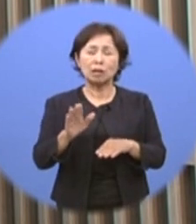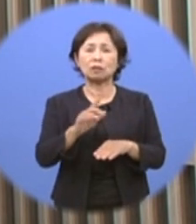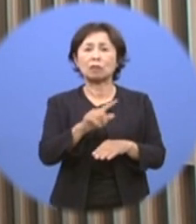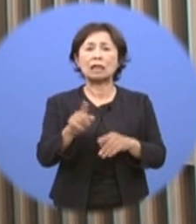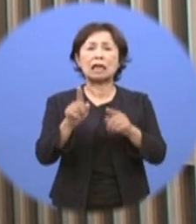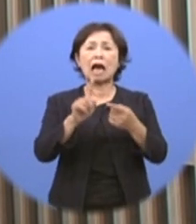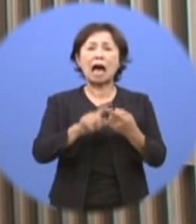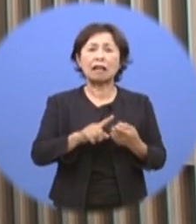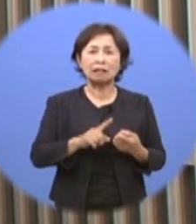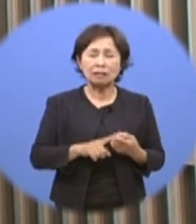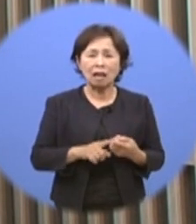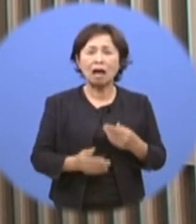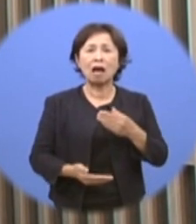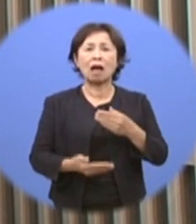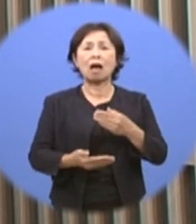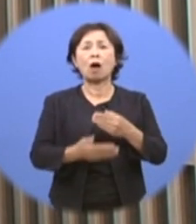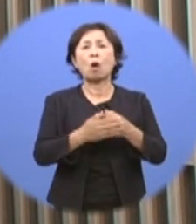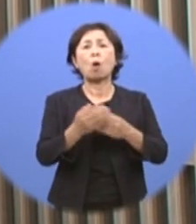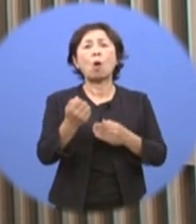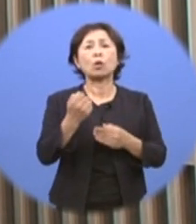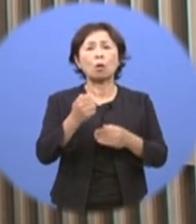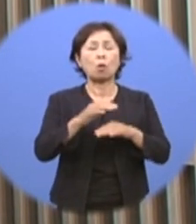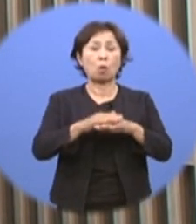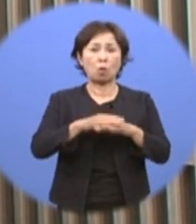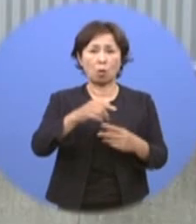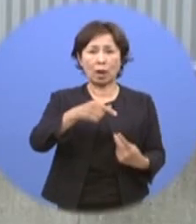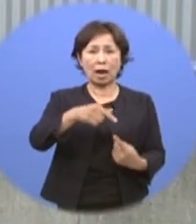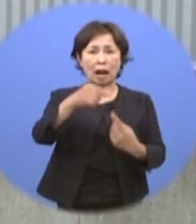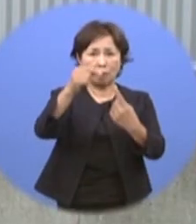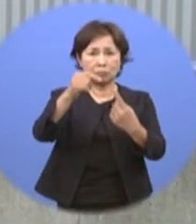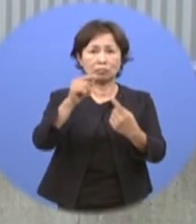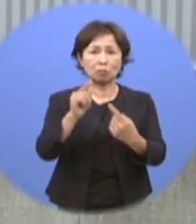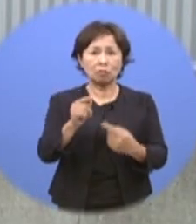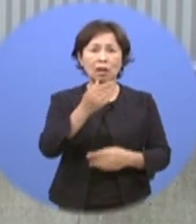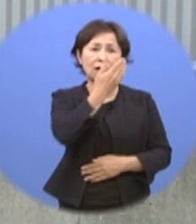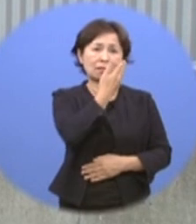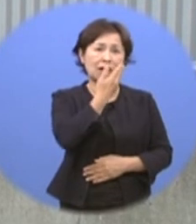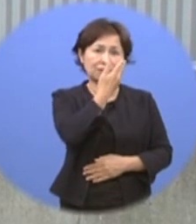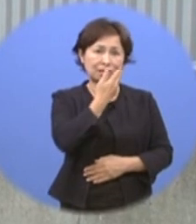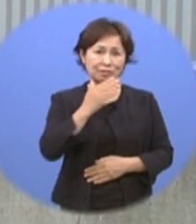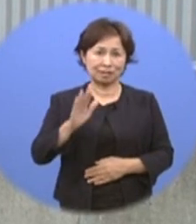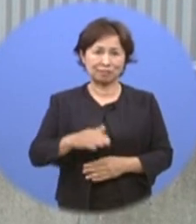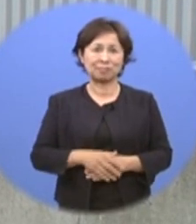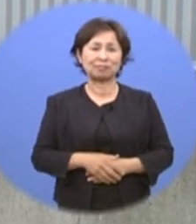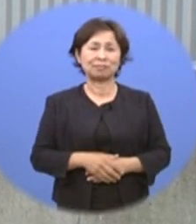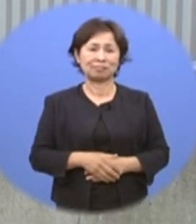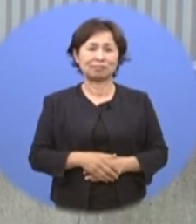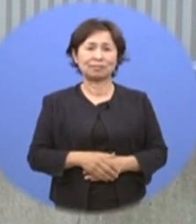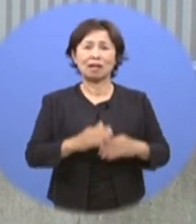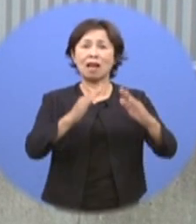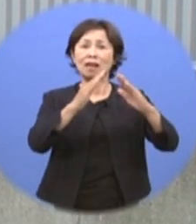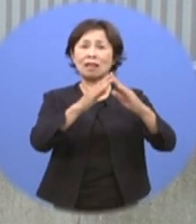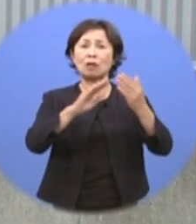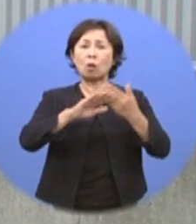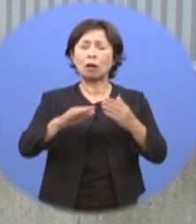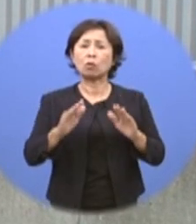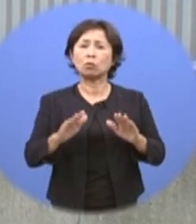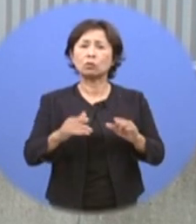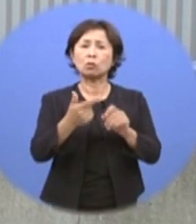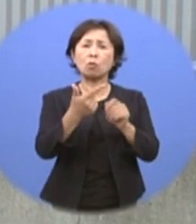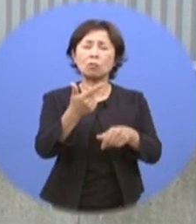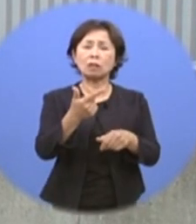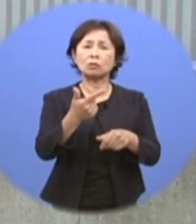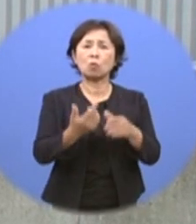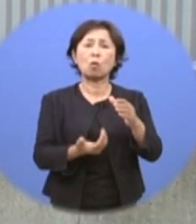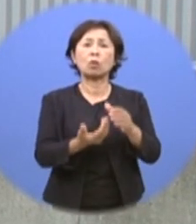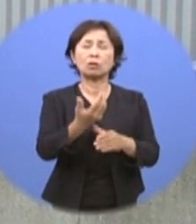を選択することが大切だと思います。 住宅だけではなく、今年6月に発